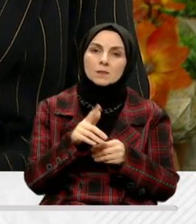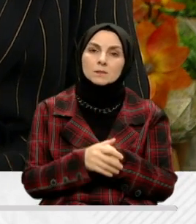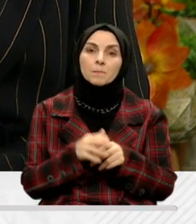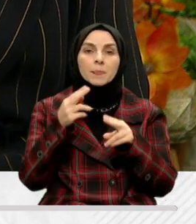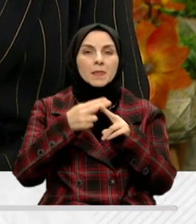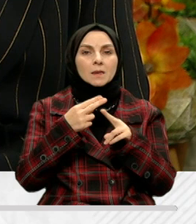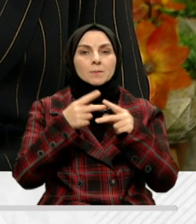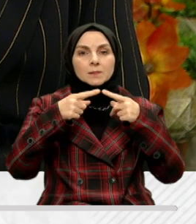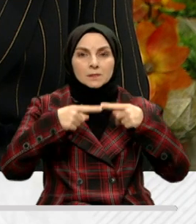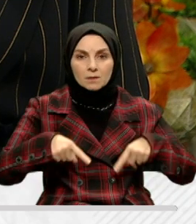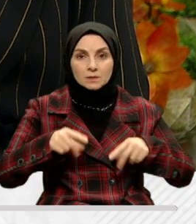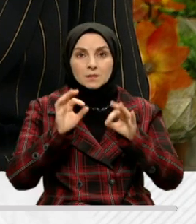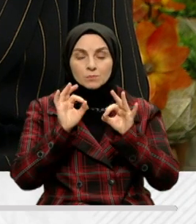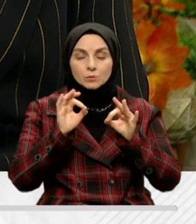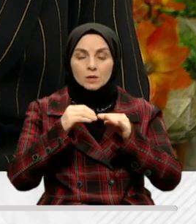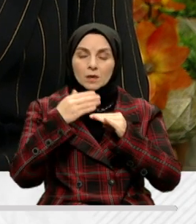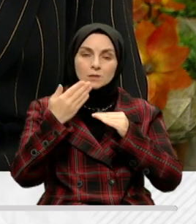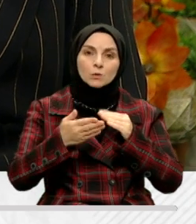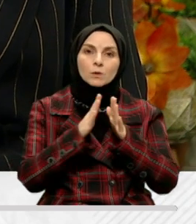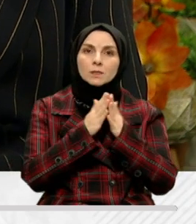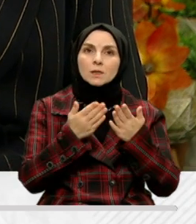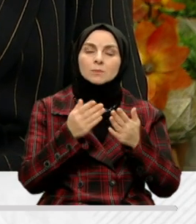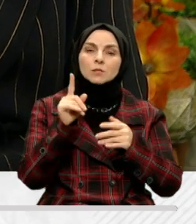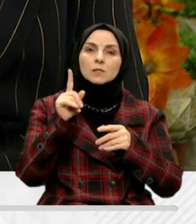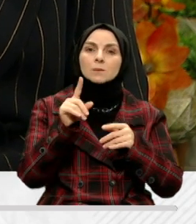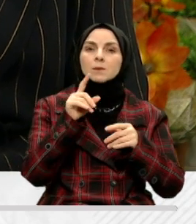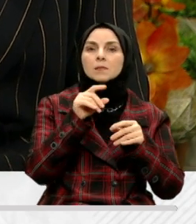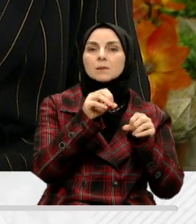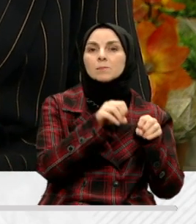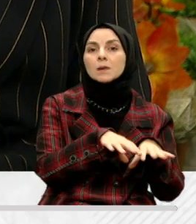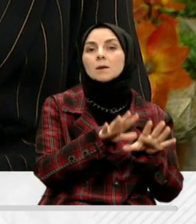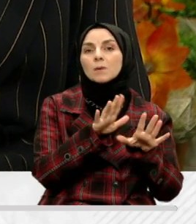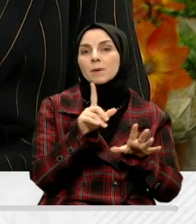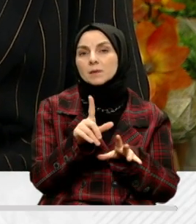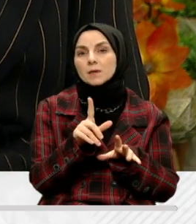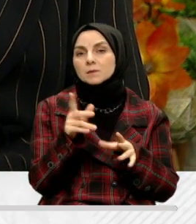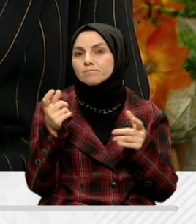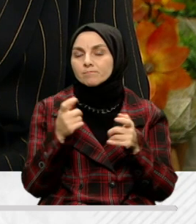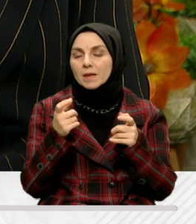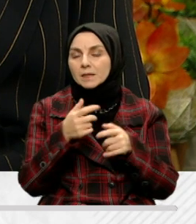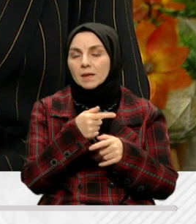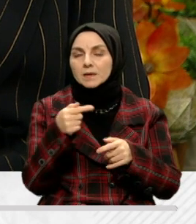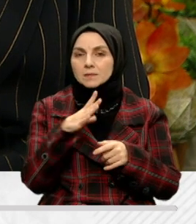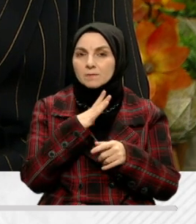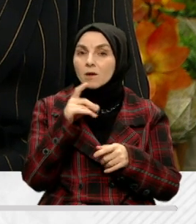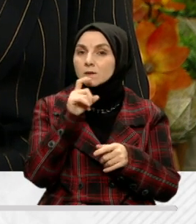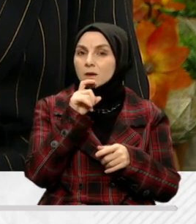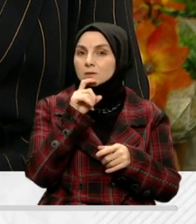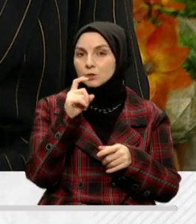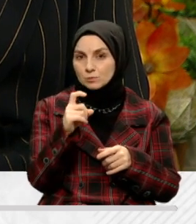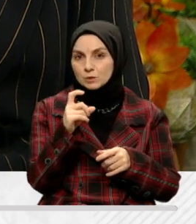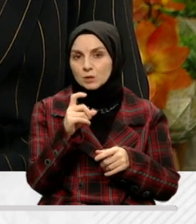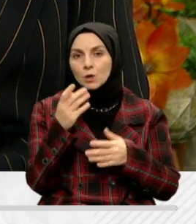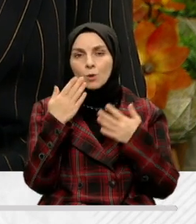sınavlarından mutlaka sonra kitapçıkları bir kenara atmamak lazım. Nerelerde eksikler var, yanlış mı okuduk?